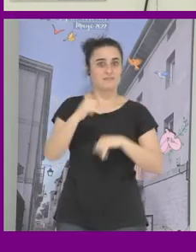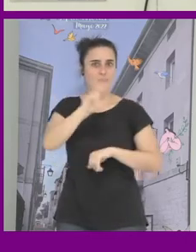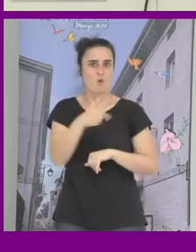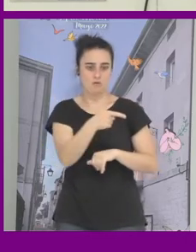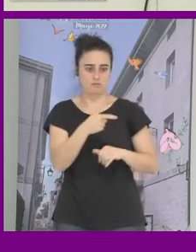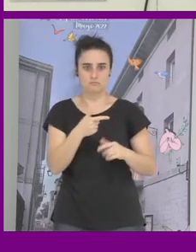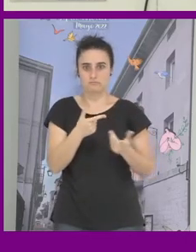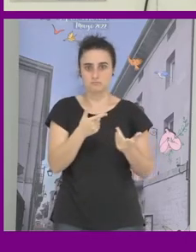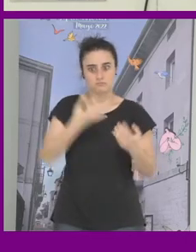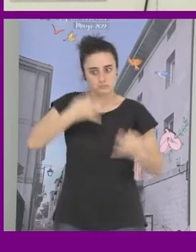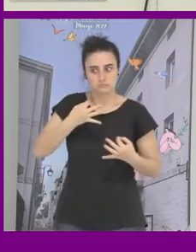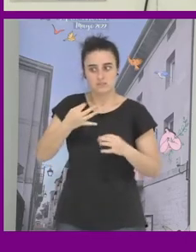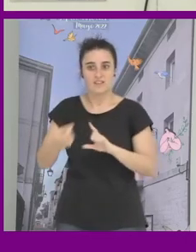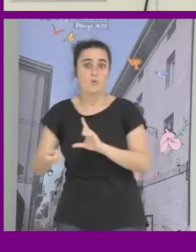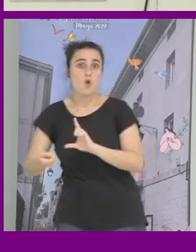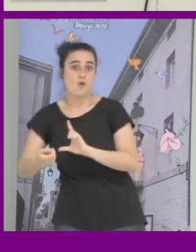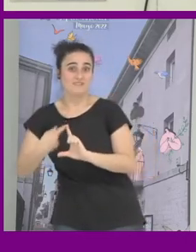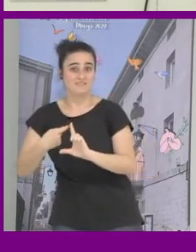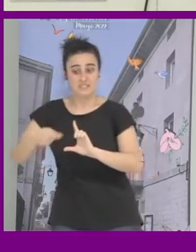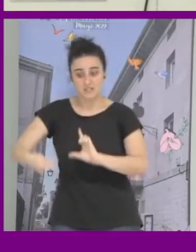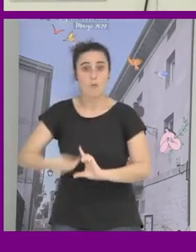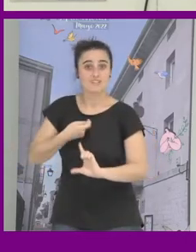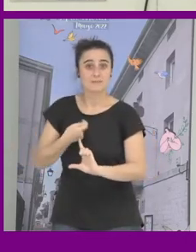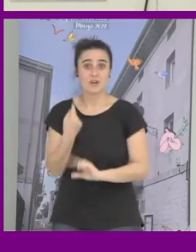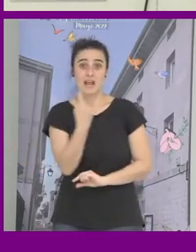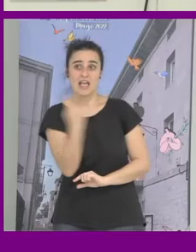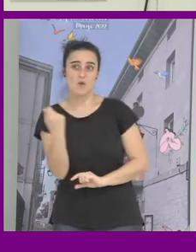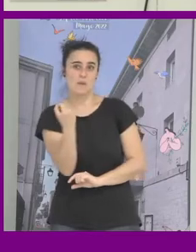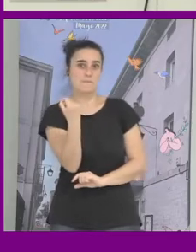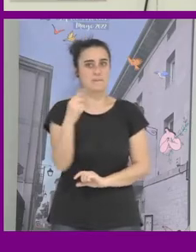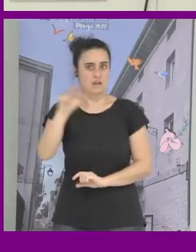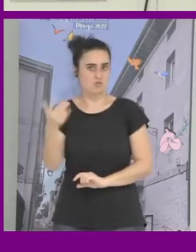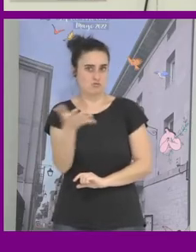arruntak, ba hori, saiakera bakoitza 1.000 euro inguru, ez?